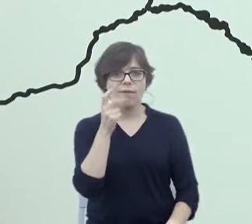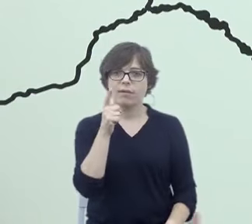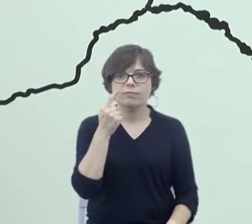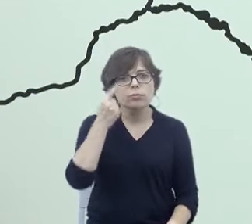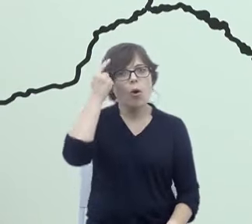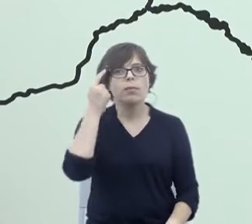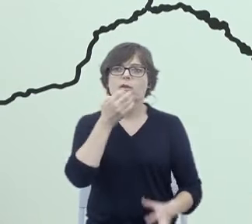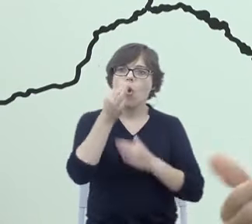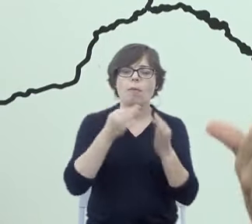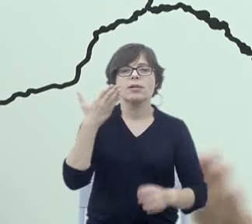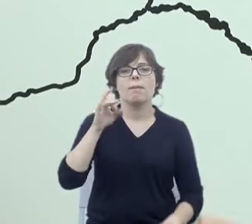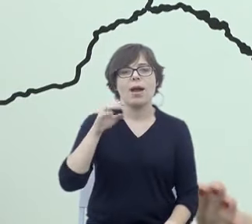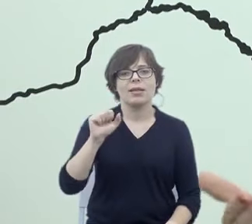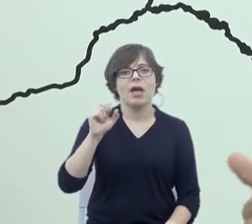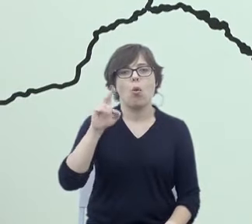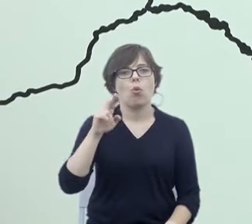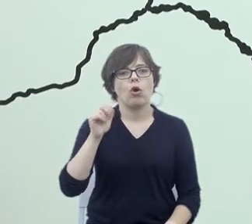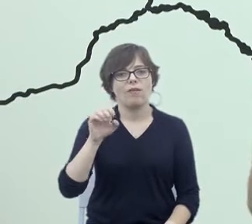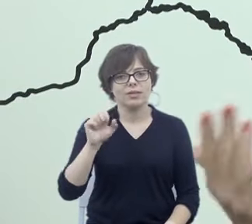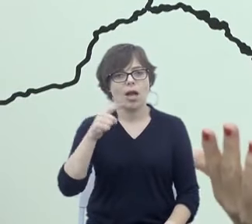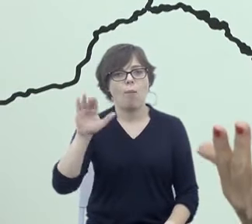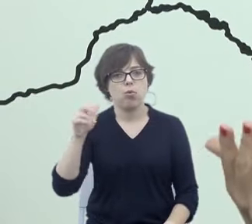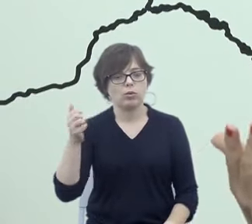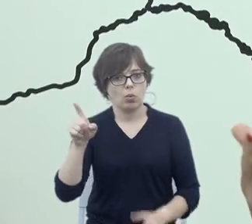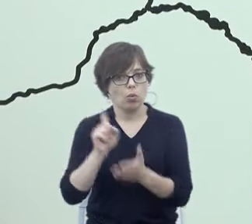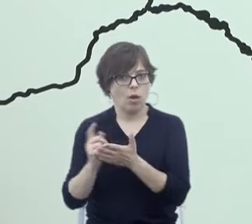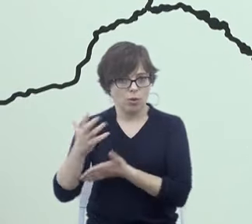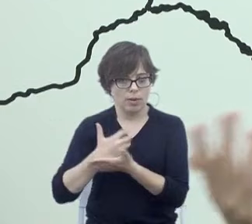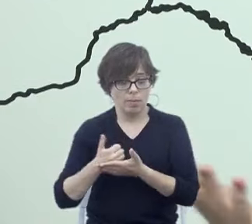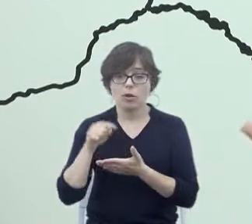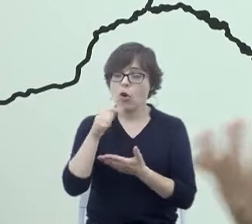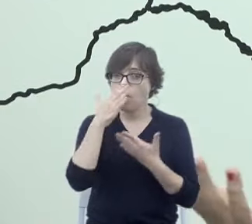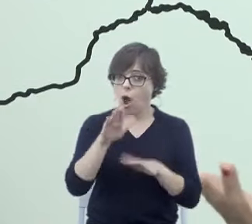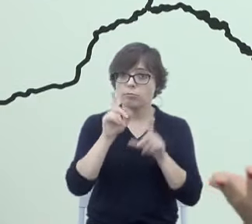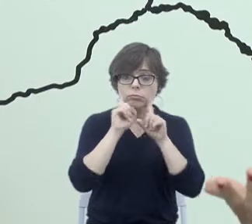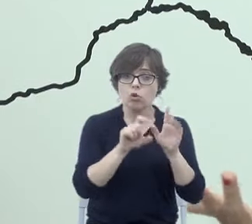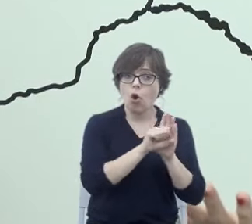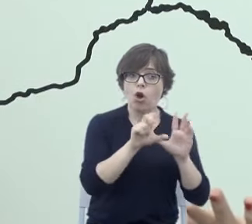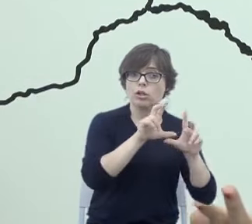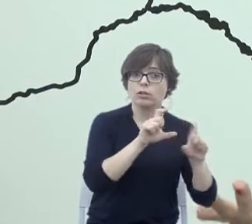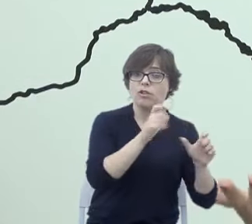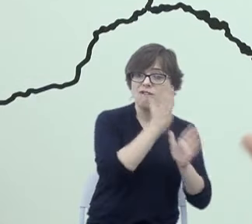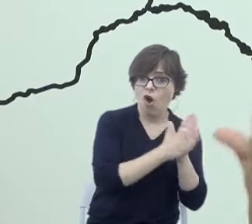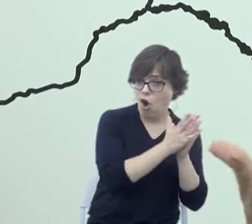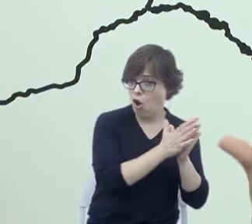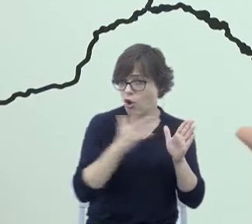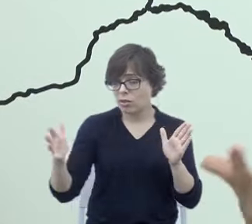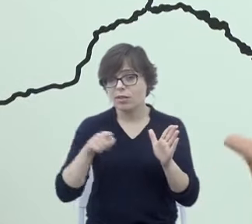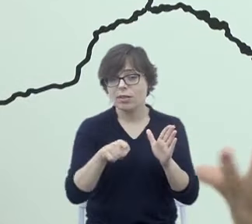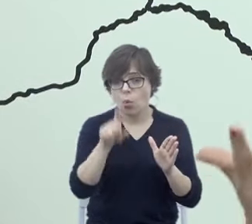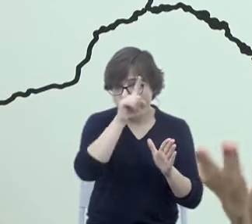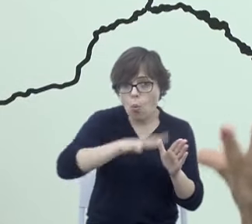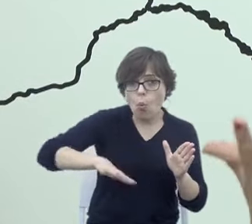które udało się Magdzie Kurkowskiej-Budzan zebrać, które pokazują też, że w zasadzie od czasów wojny wspólnota czuła